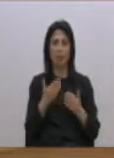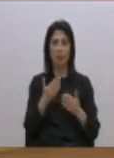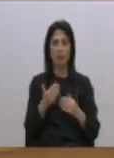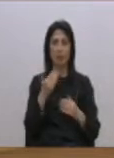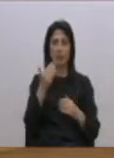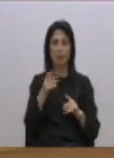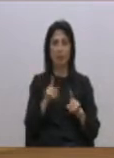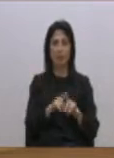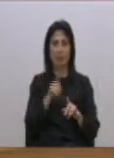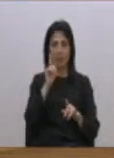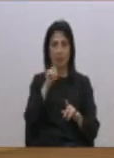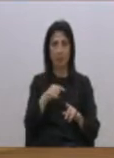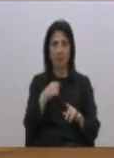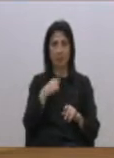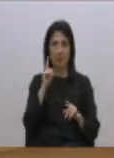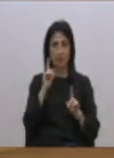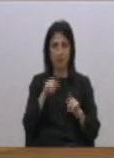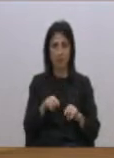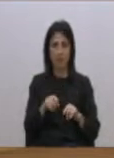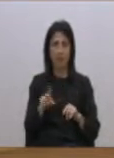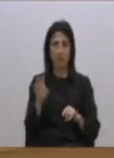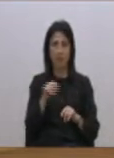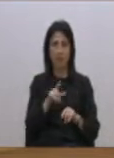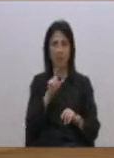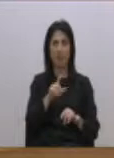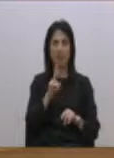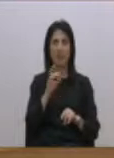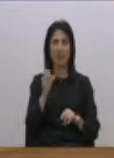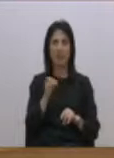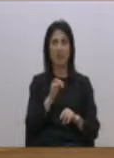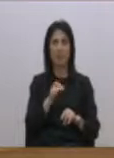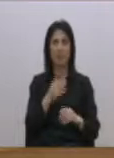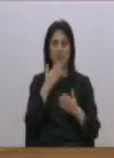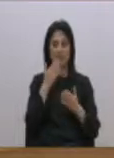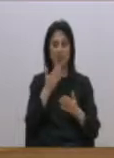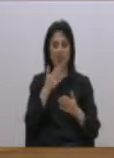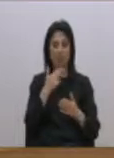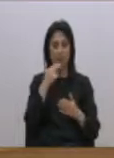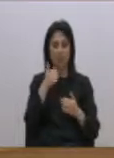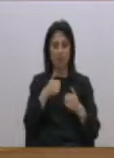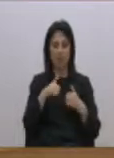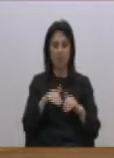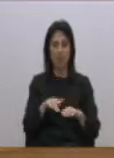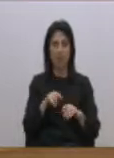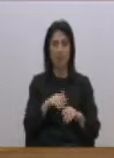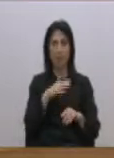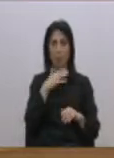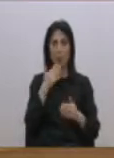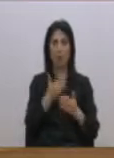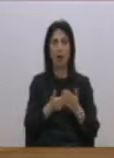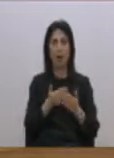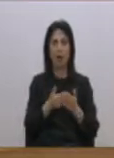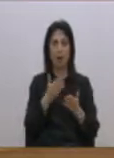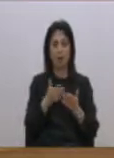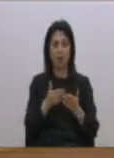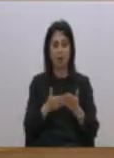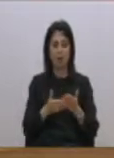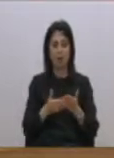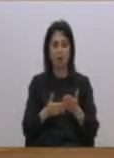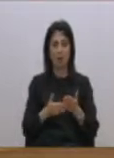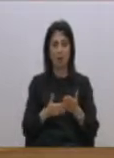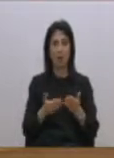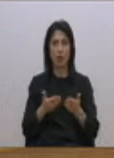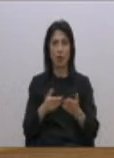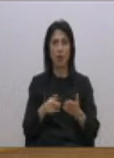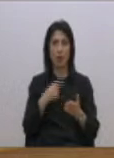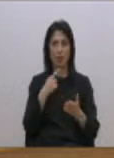kwen, citita, strand, suit, citita, ola, sa ta menci, da, interesul, da, kit, holo, suenet, citita, scos, uam, ravi, recomandacia,